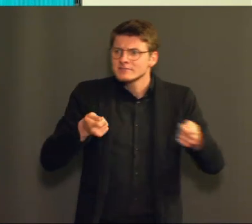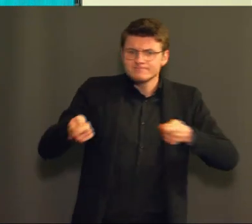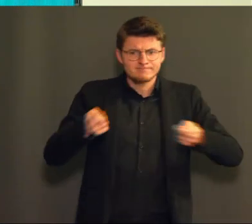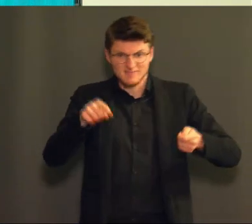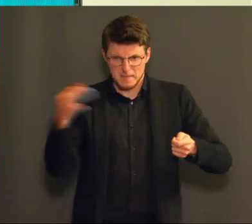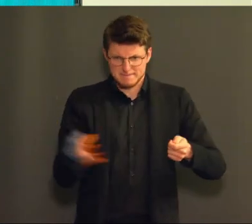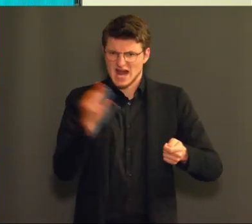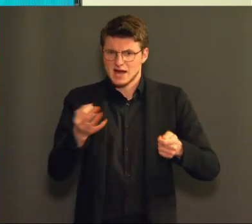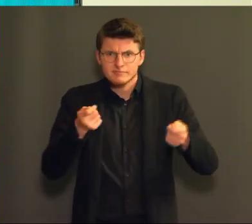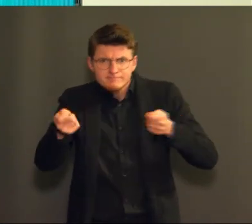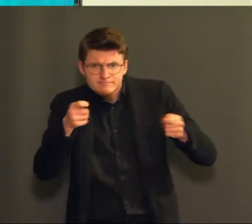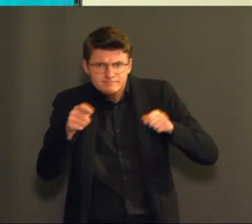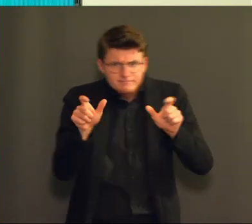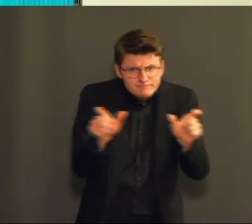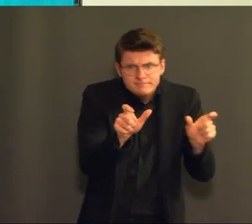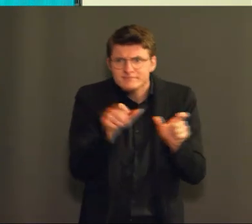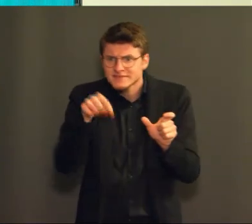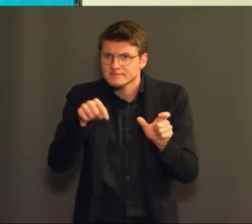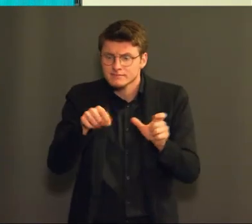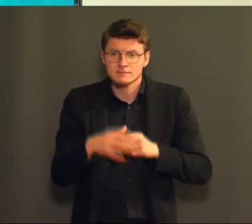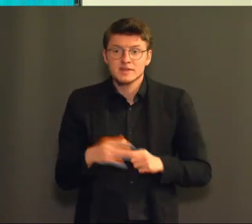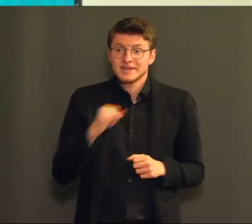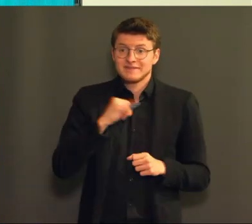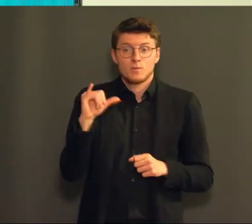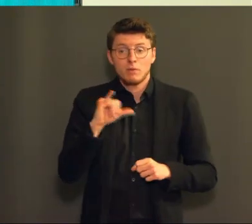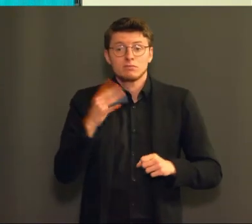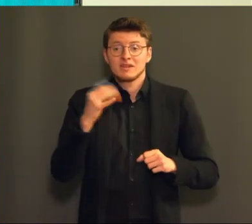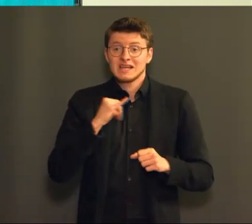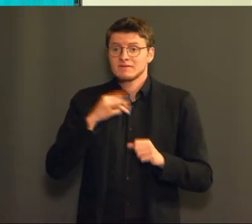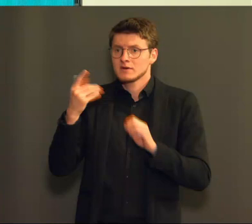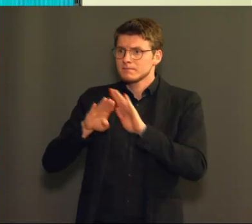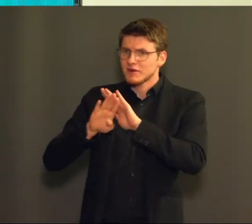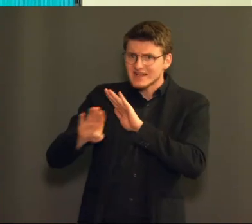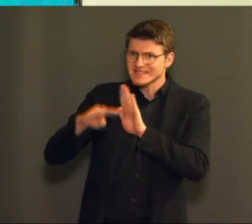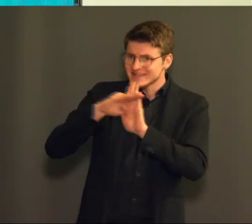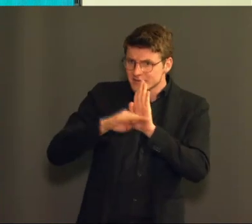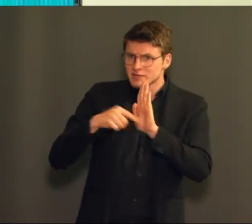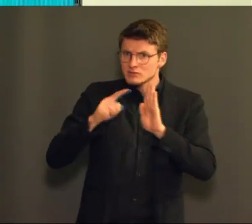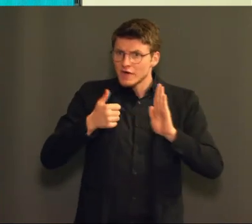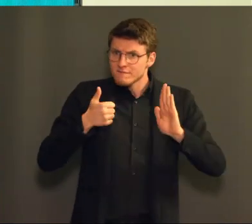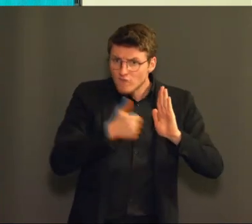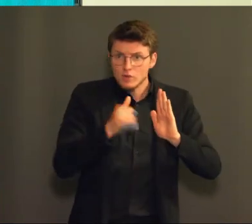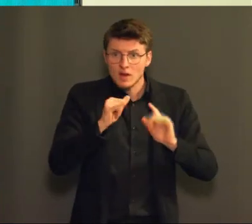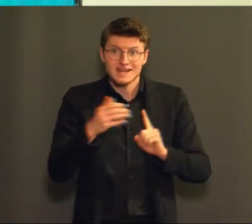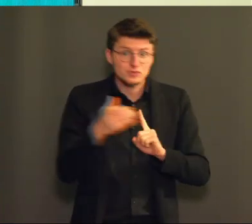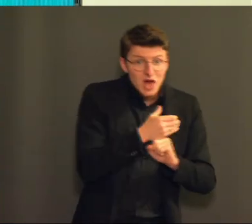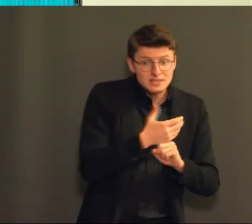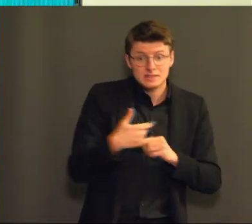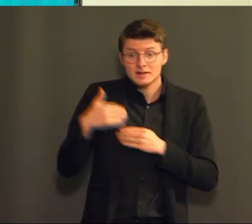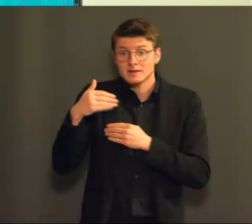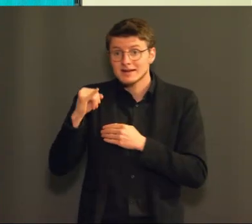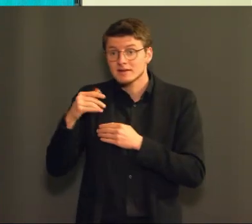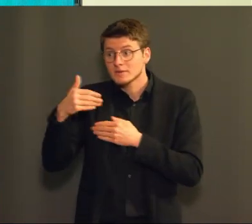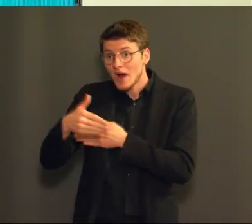Andere schakels zijn natuurlijk het respect voor de preventieve maatregelen, isolatie en quarantaine van zieke of mogelijk